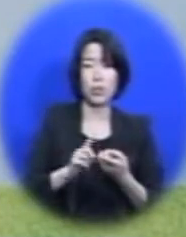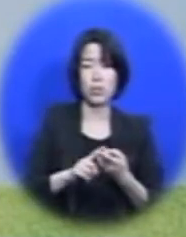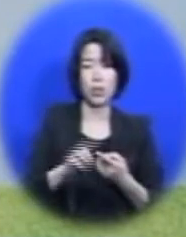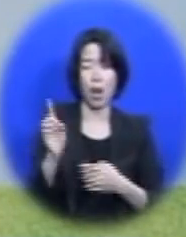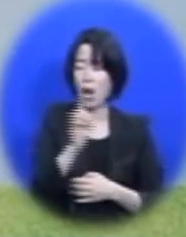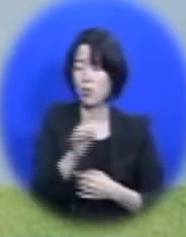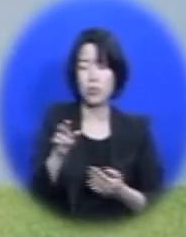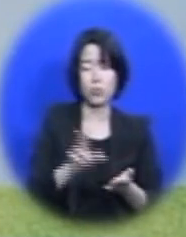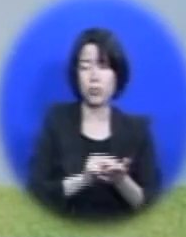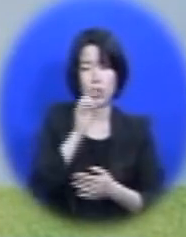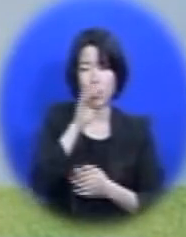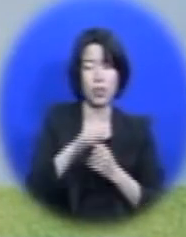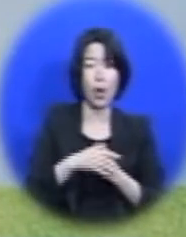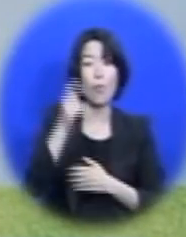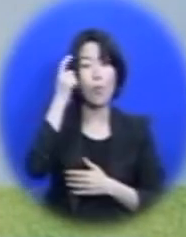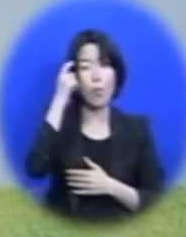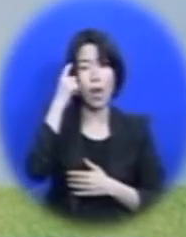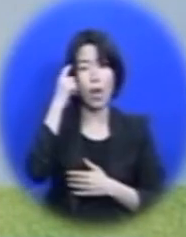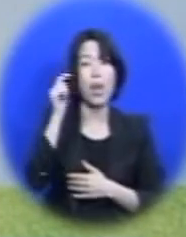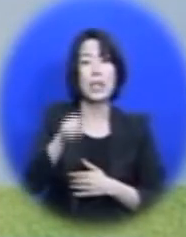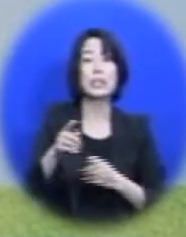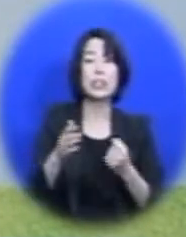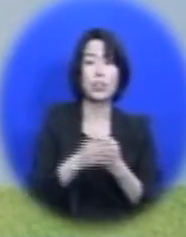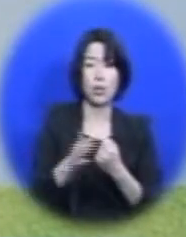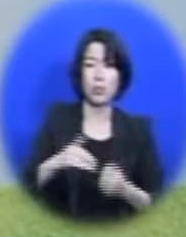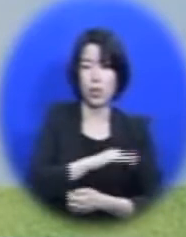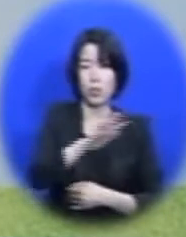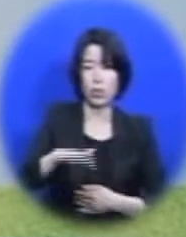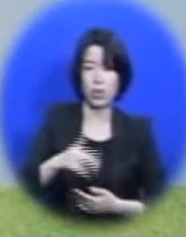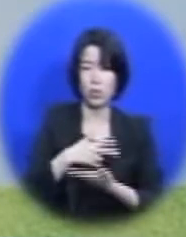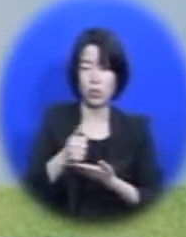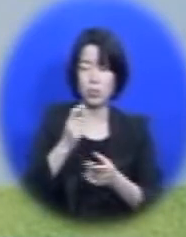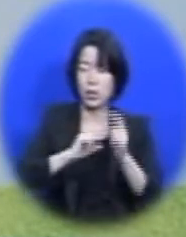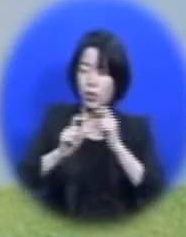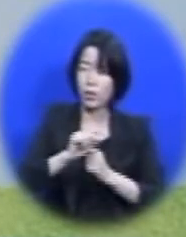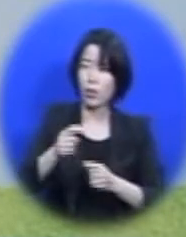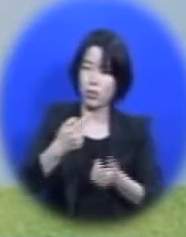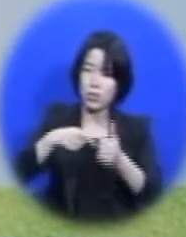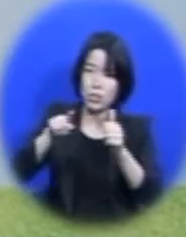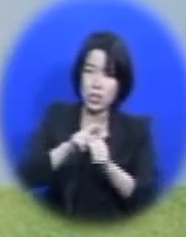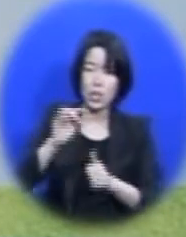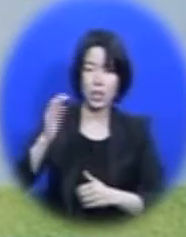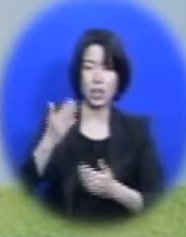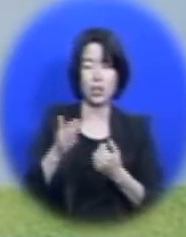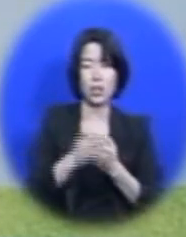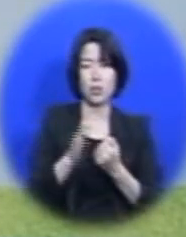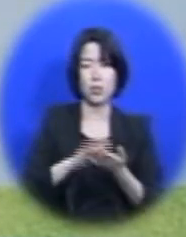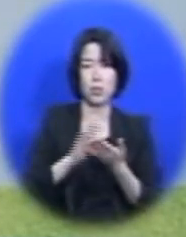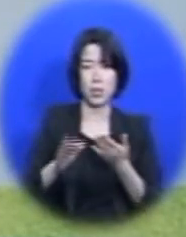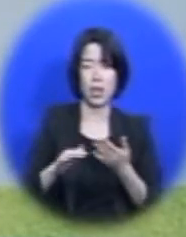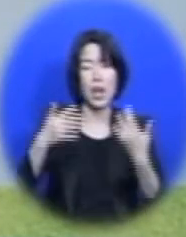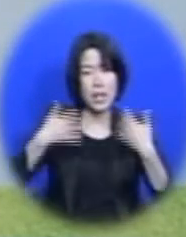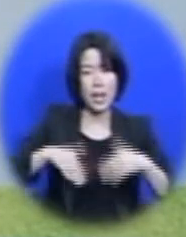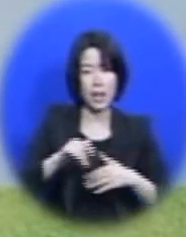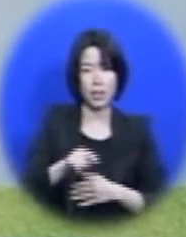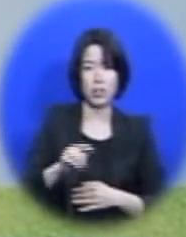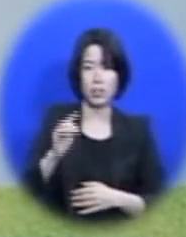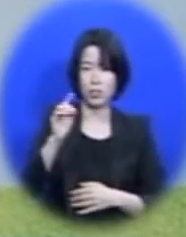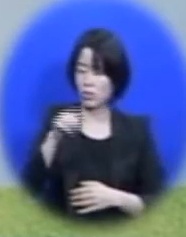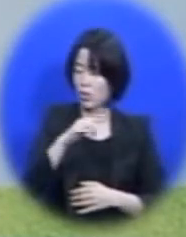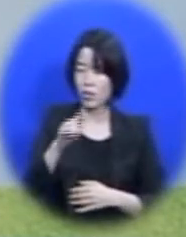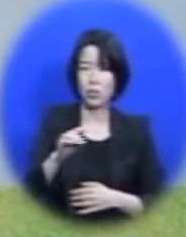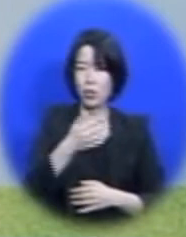안 되는 겁니다. 왜? 그것 때문에 우리가 주님을 더 의지하게 되니까. 약한 것은 전혀